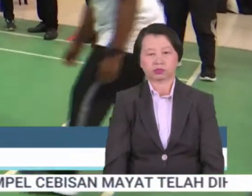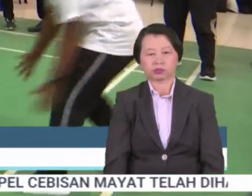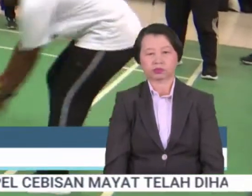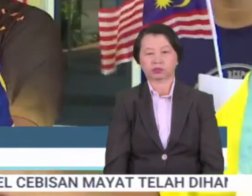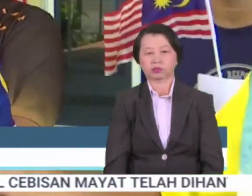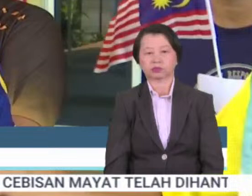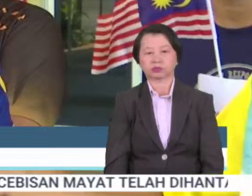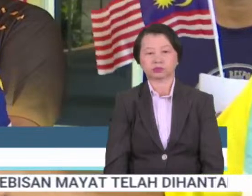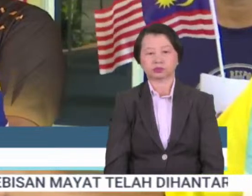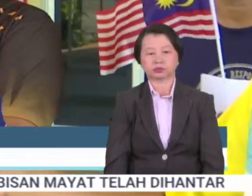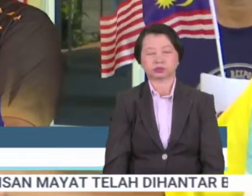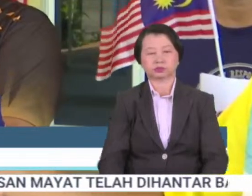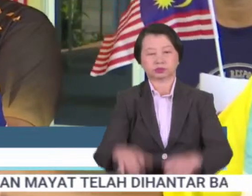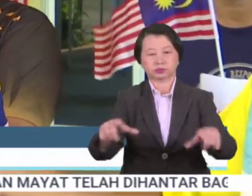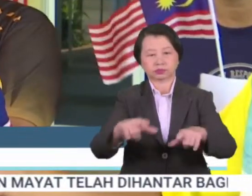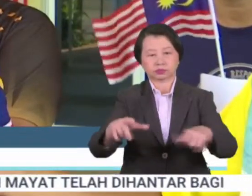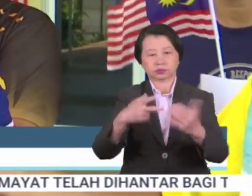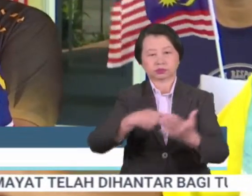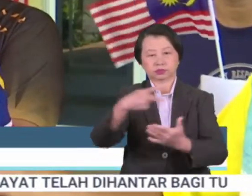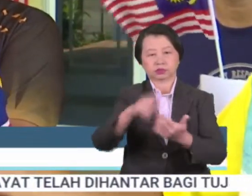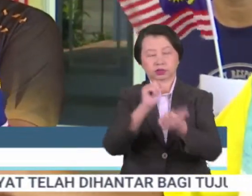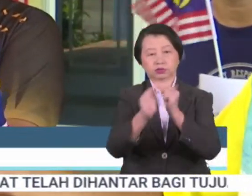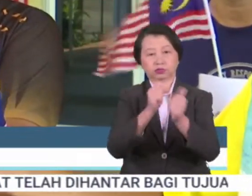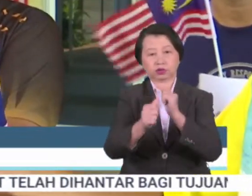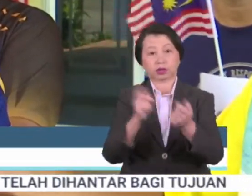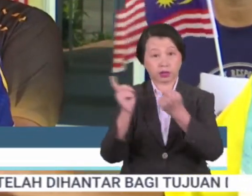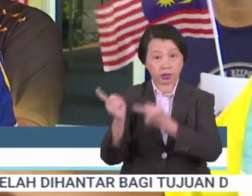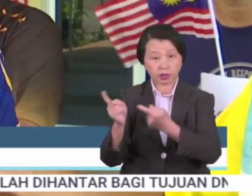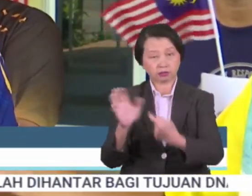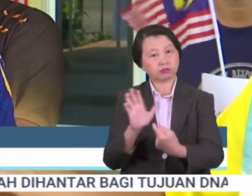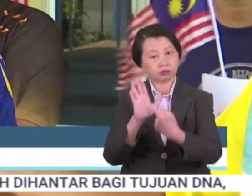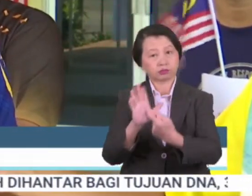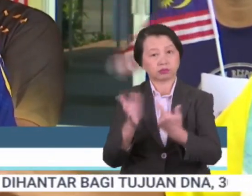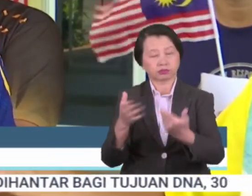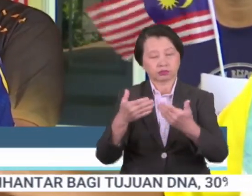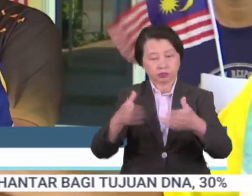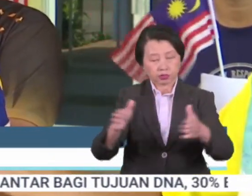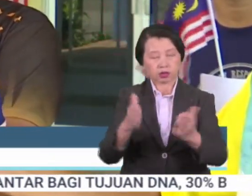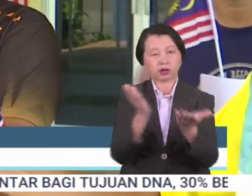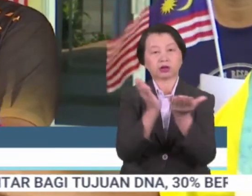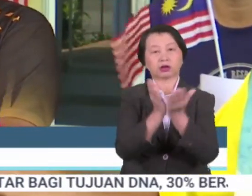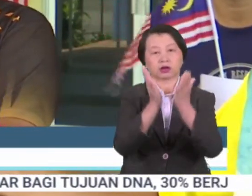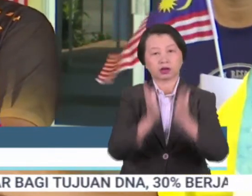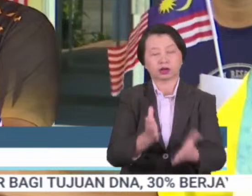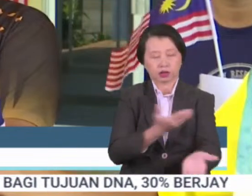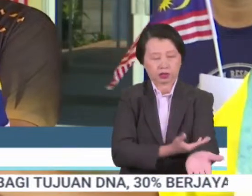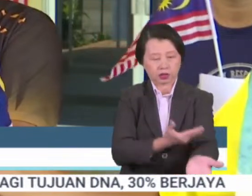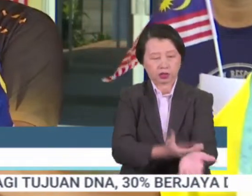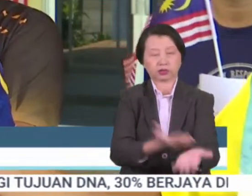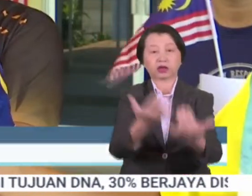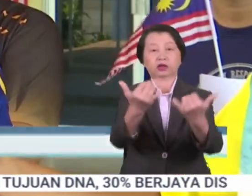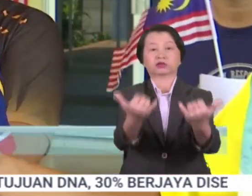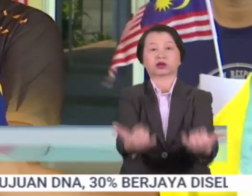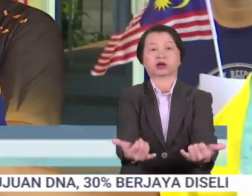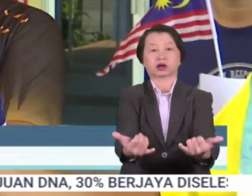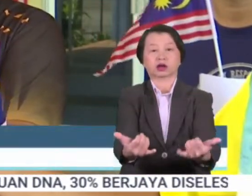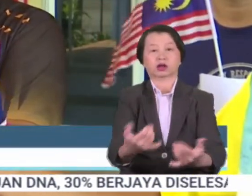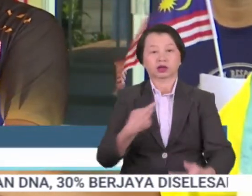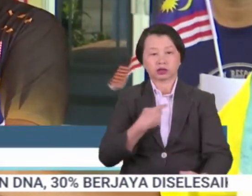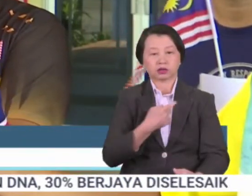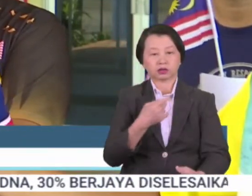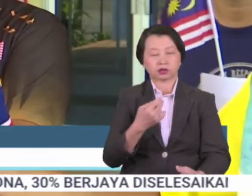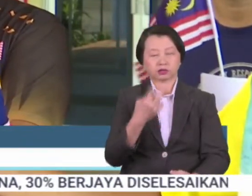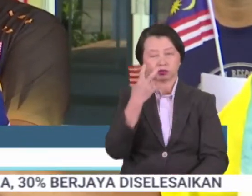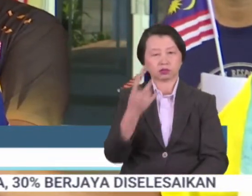raga pelaksanaan program sukan tradisional ni pendedahan kepada pelajar-pelajar ataupun generasi-generasi masa sekarang ni mana